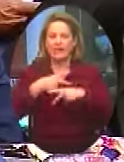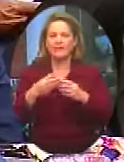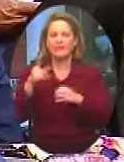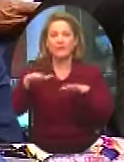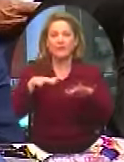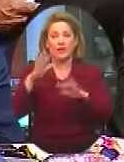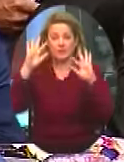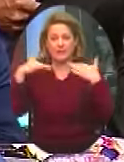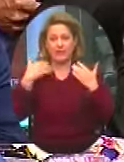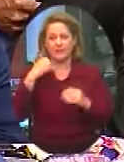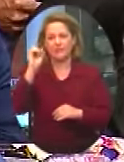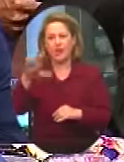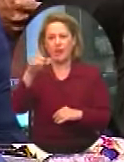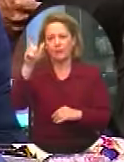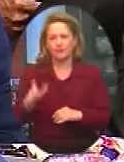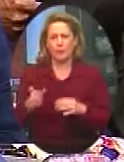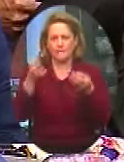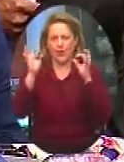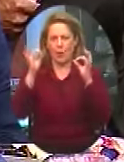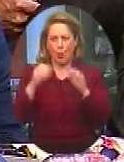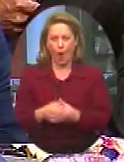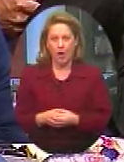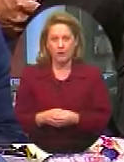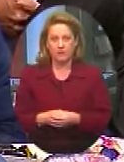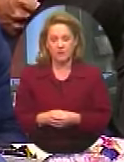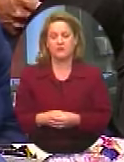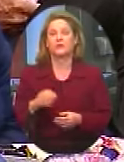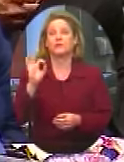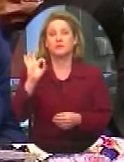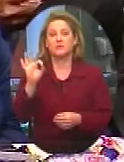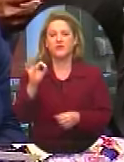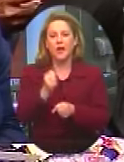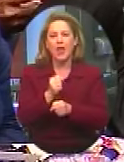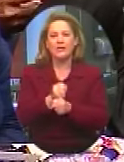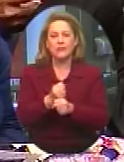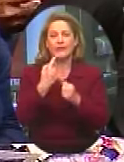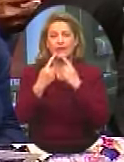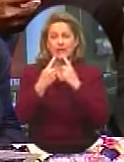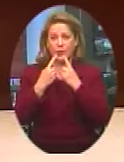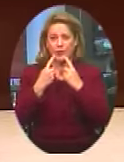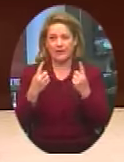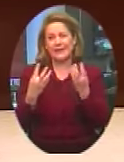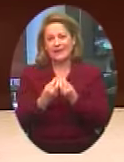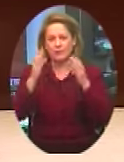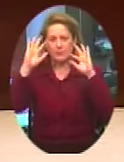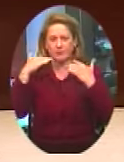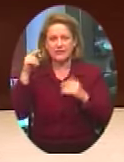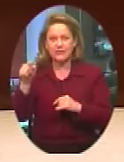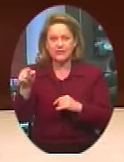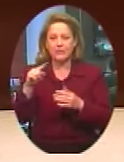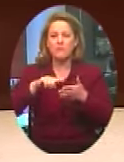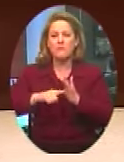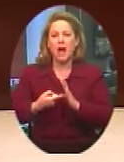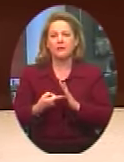אשלח שליח מיוחד לקהיר כדי לקיים דיון עם המצרים במטרה